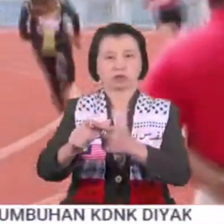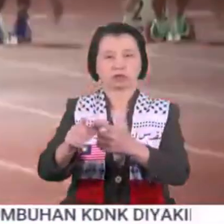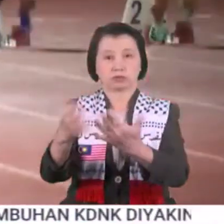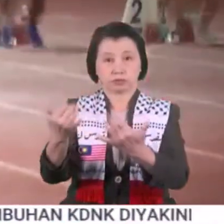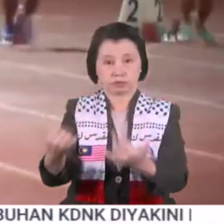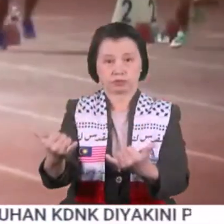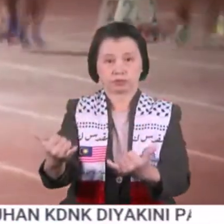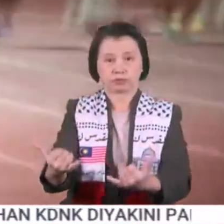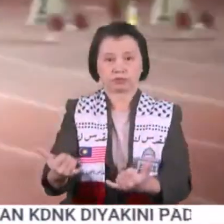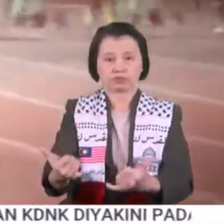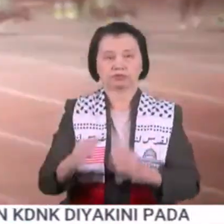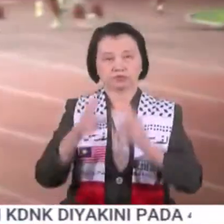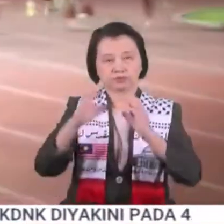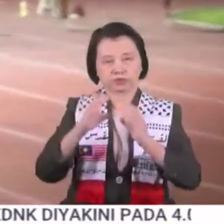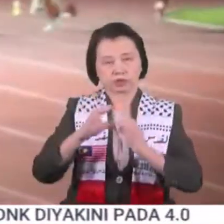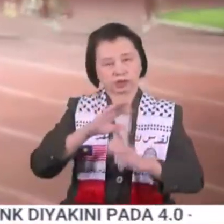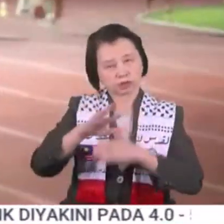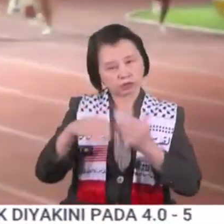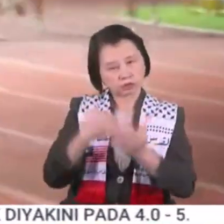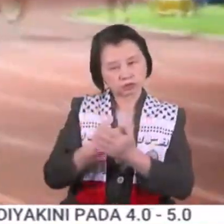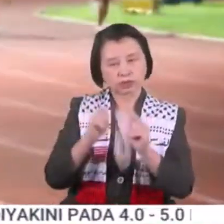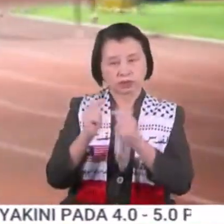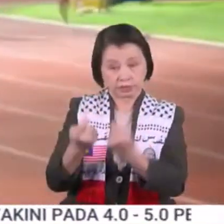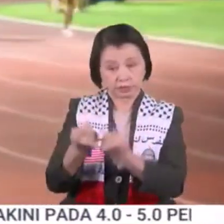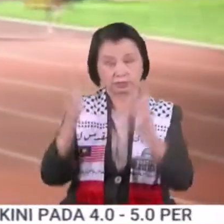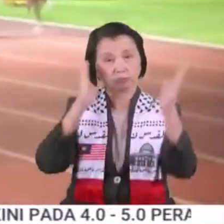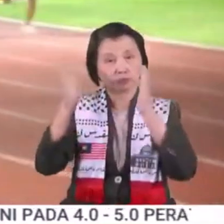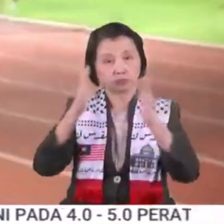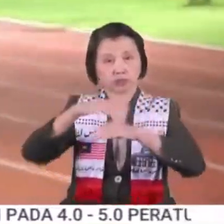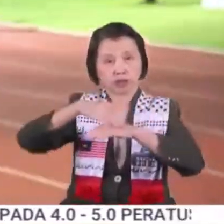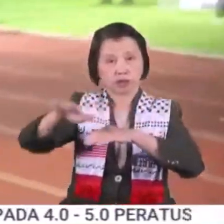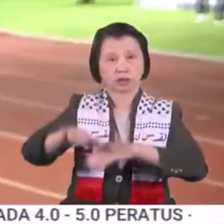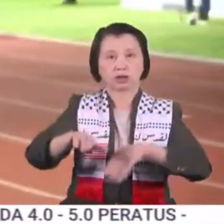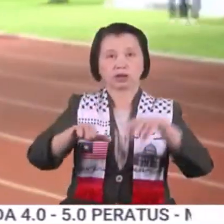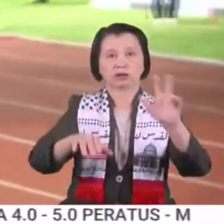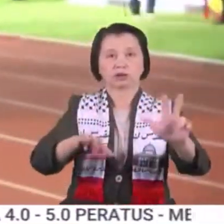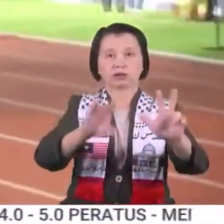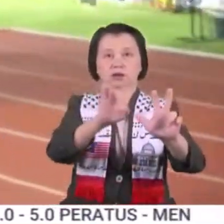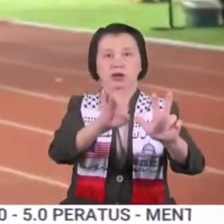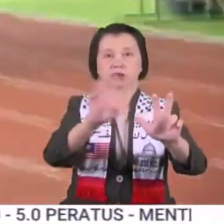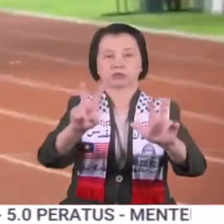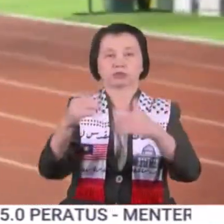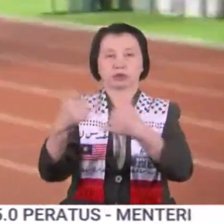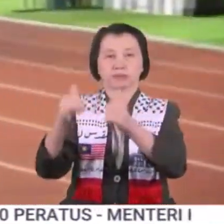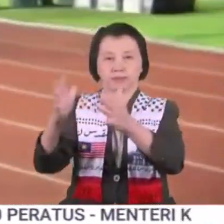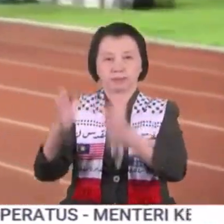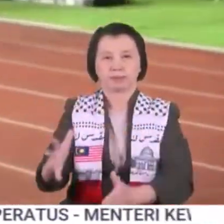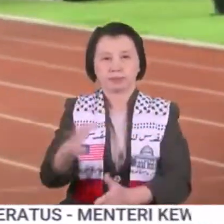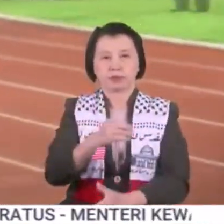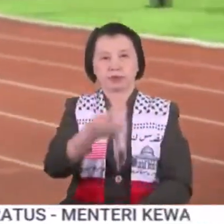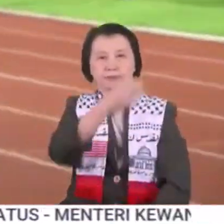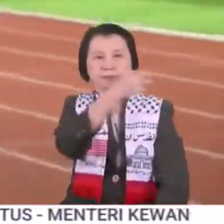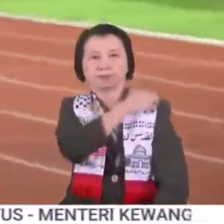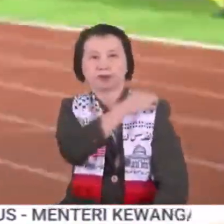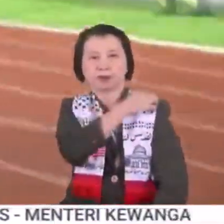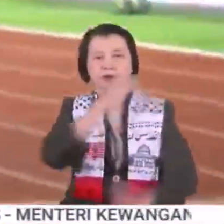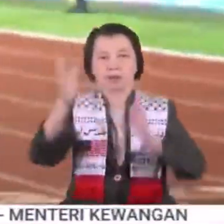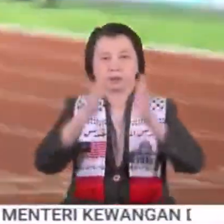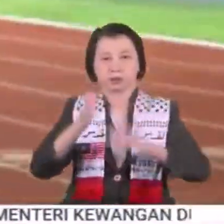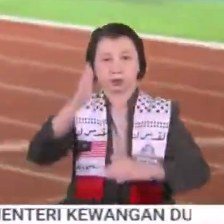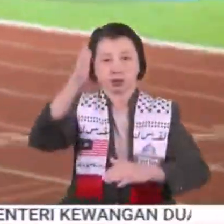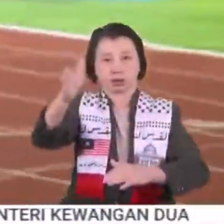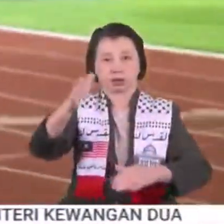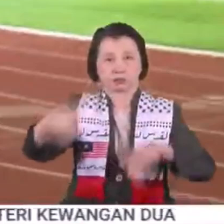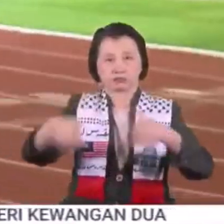ini. Secara keseluruhan, kontingen negara menghantar 382 atlet dan pegawai. Malaysia